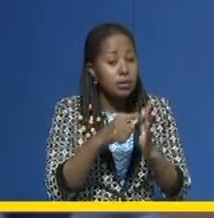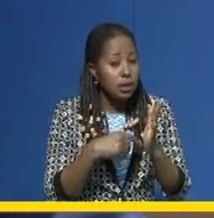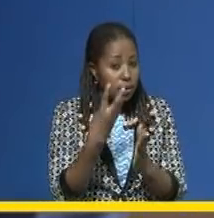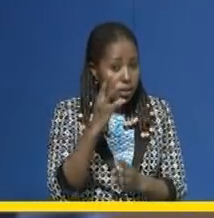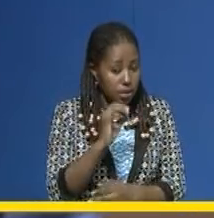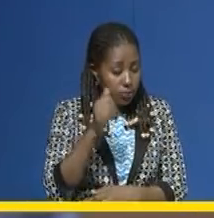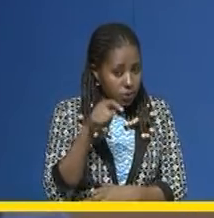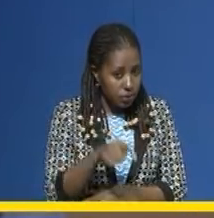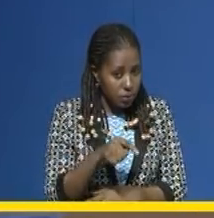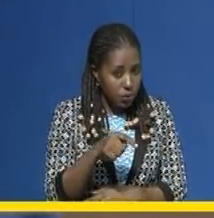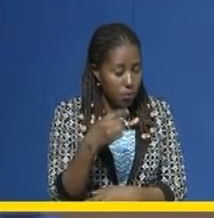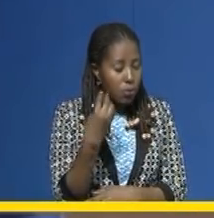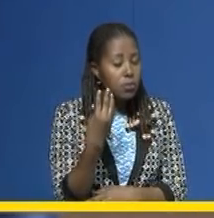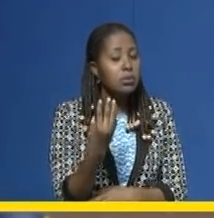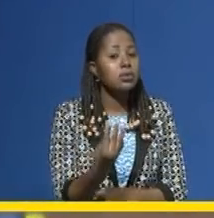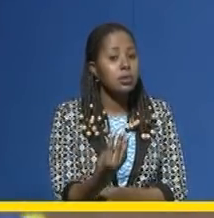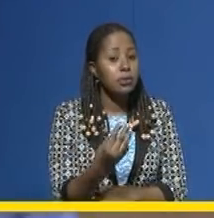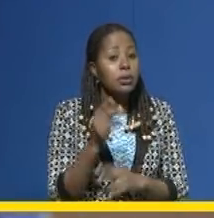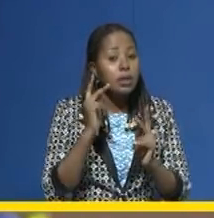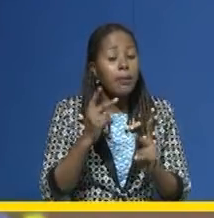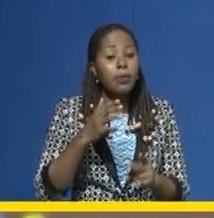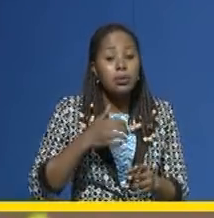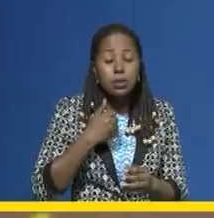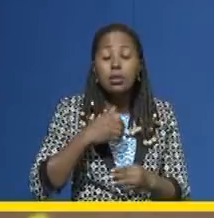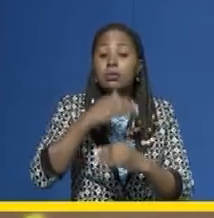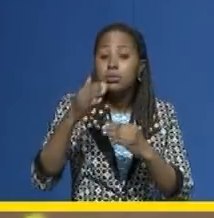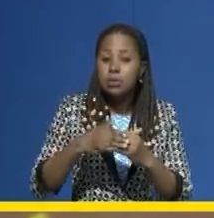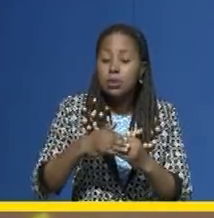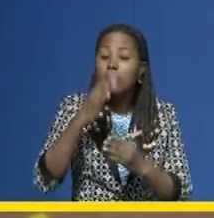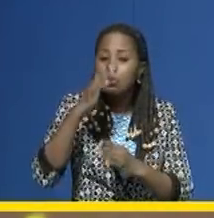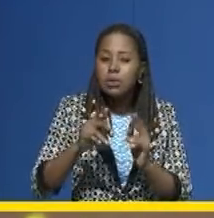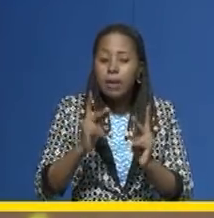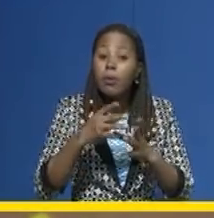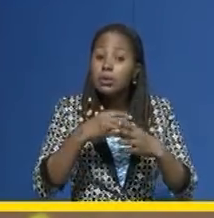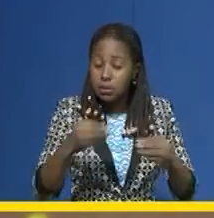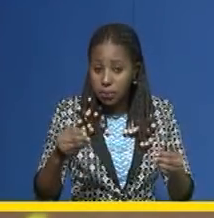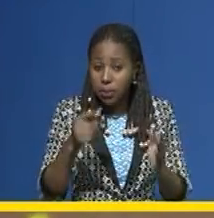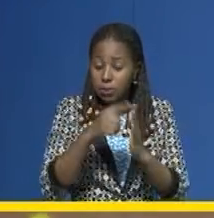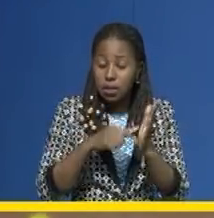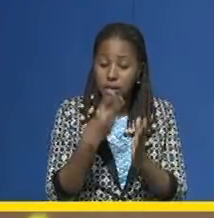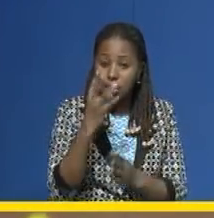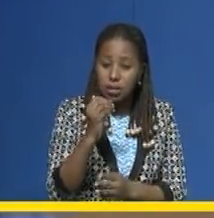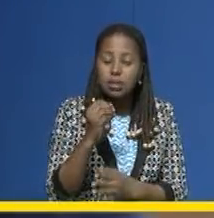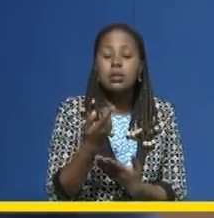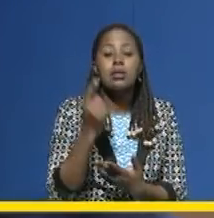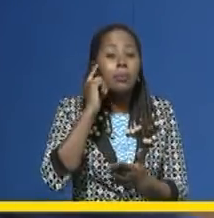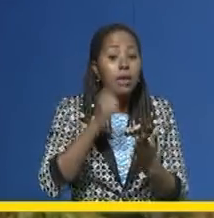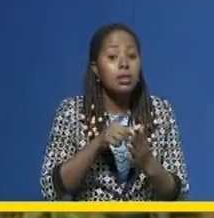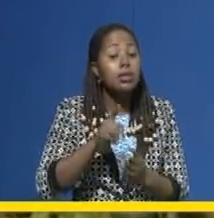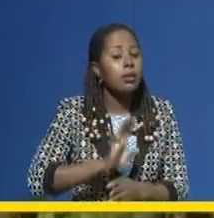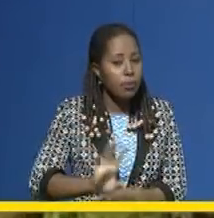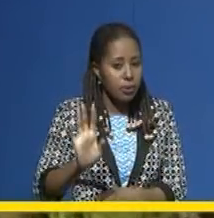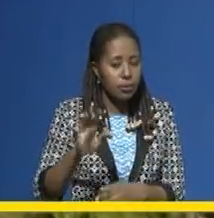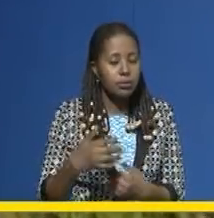30 mwezi huu wa 3. Kama unataka kurusha block ni mwisho. Ukichelewa kurusha block kwenye tarehe 30 mwezi wa 3, ina maana ni ya kwako.